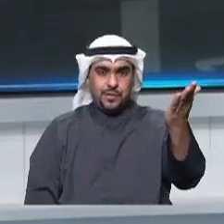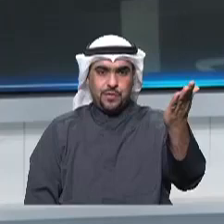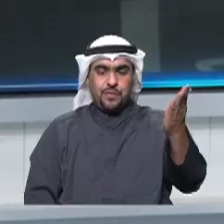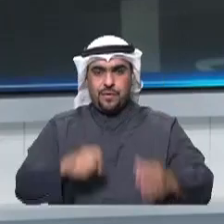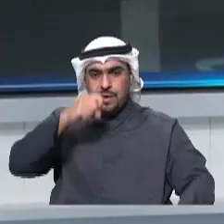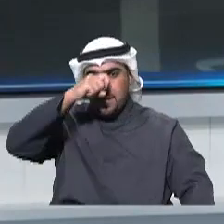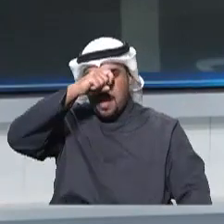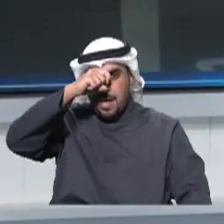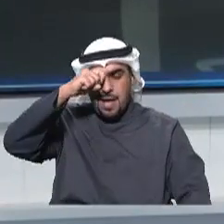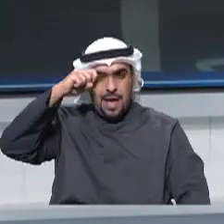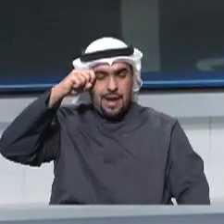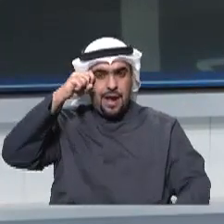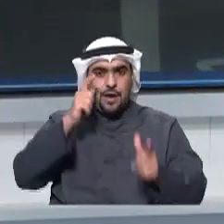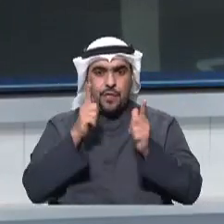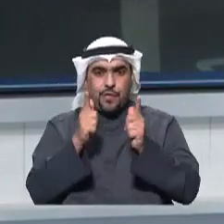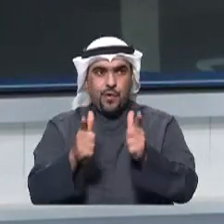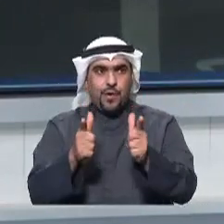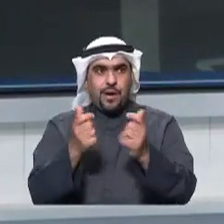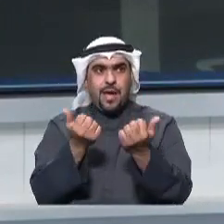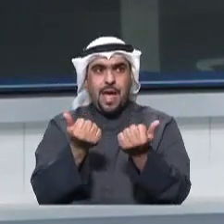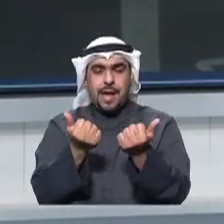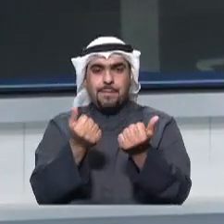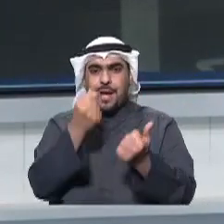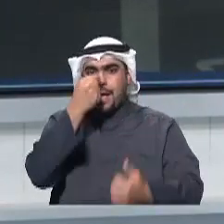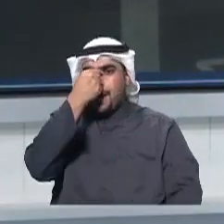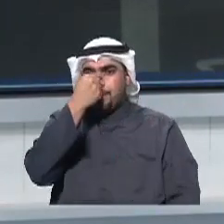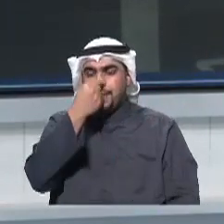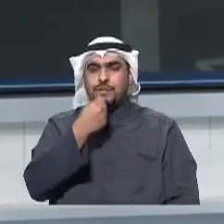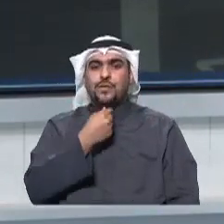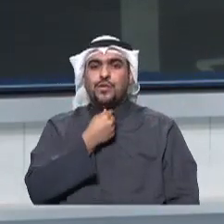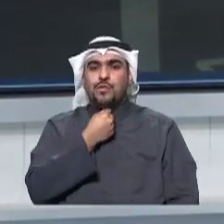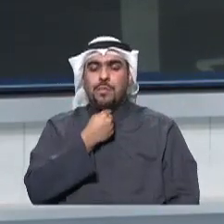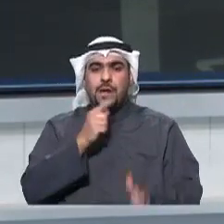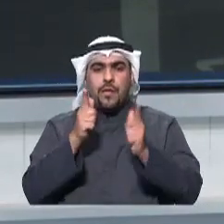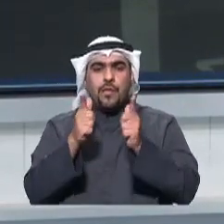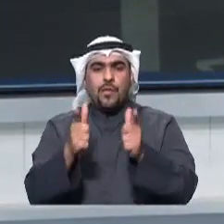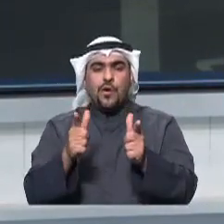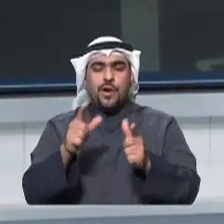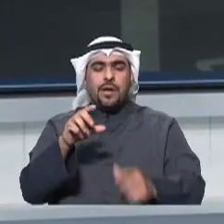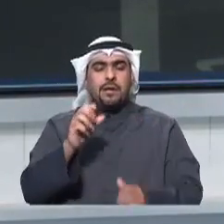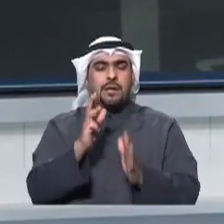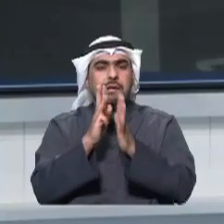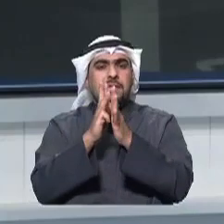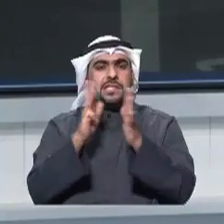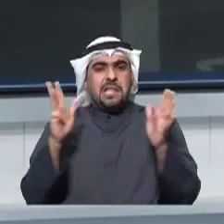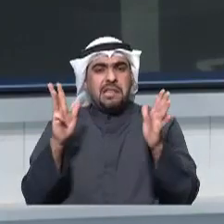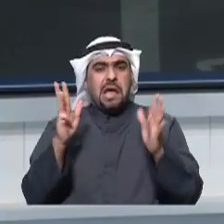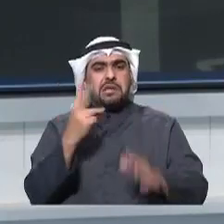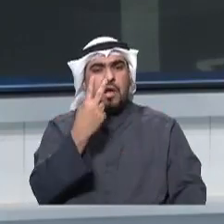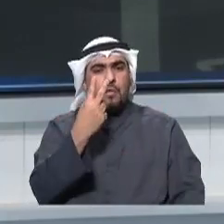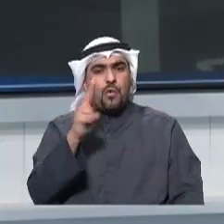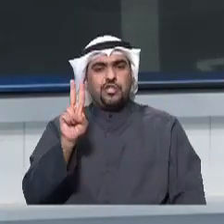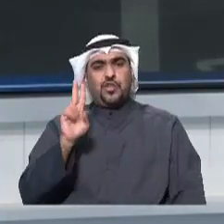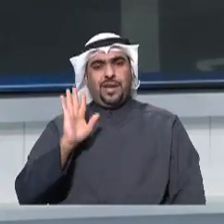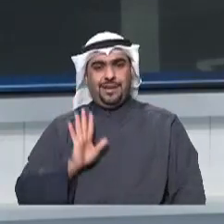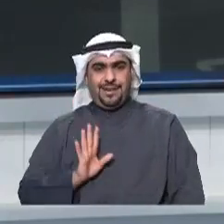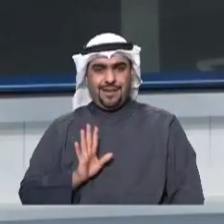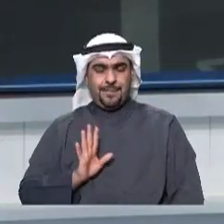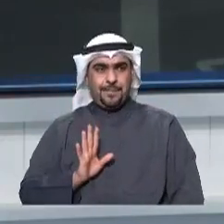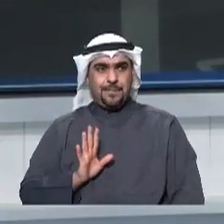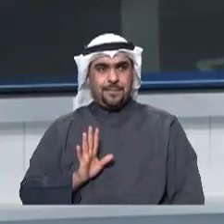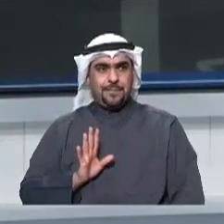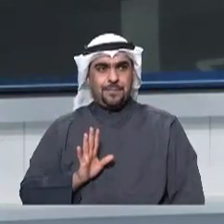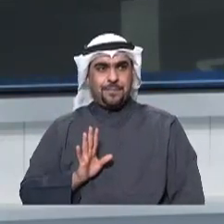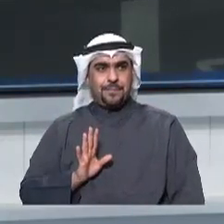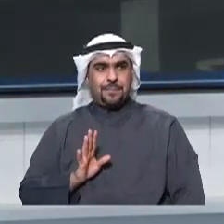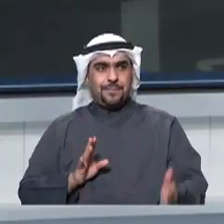و19 درجة مئوية لأعلى حرارة، و8 درجات متوقعة على مدينة الكويت كأدنى حرارة، ومتوقع أنها تراوح ما بين 3 درجات